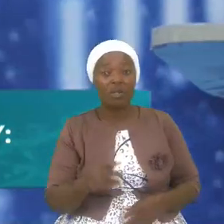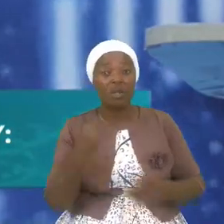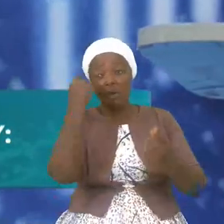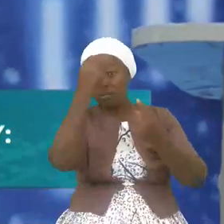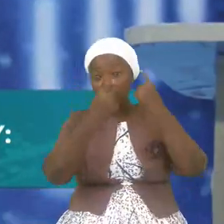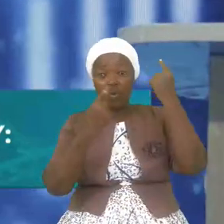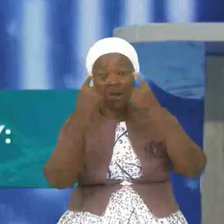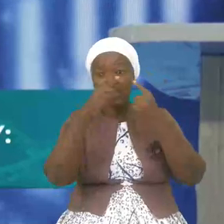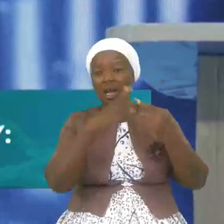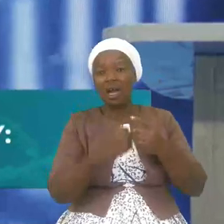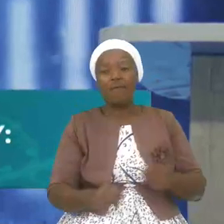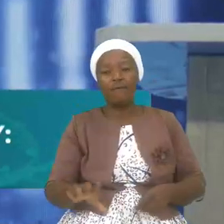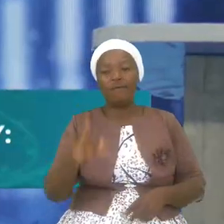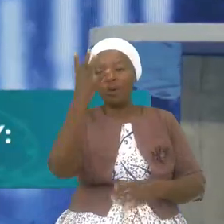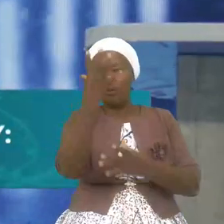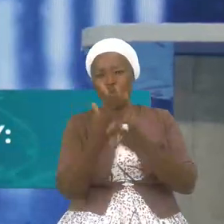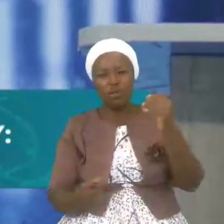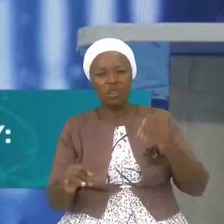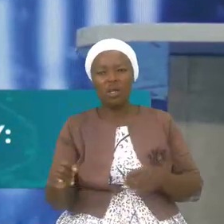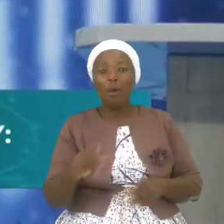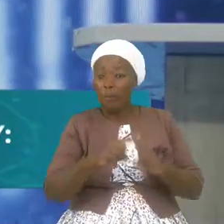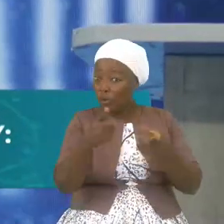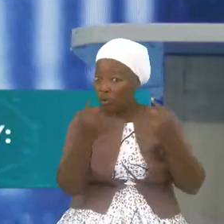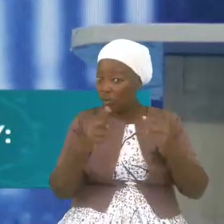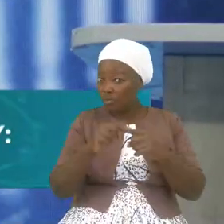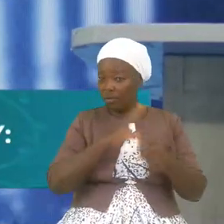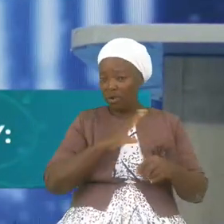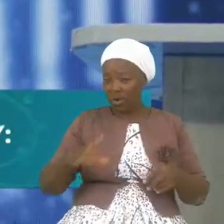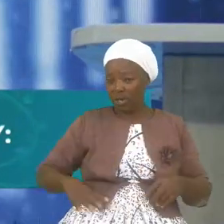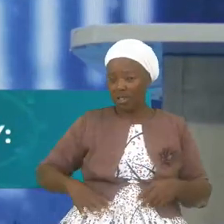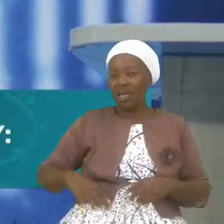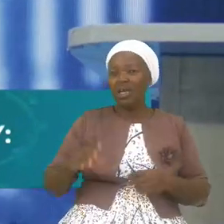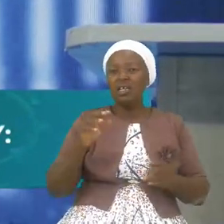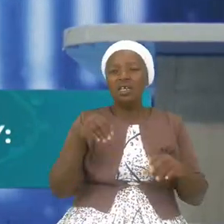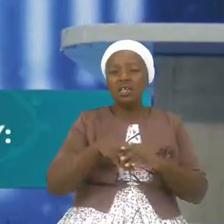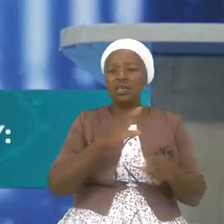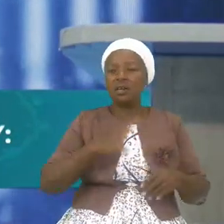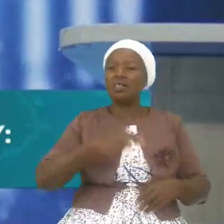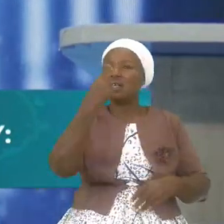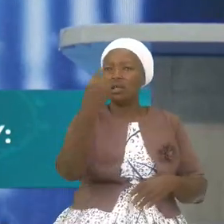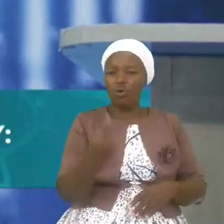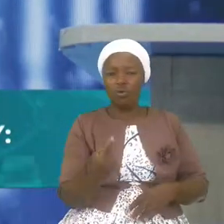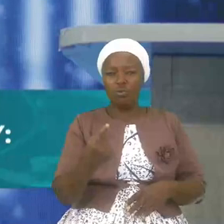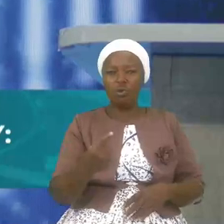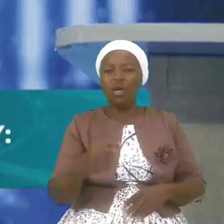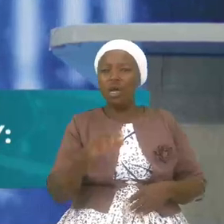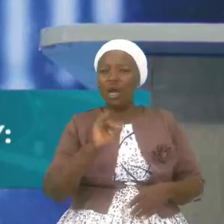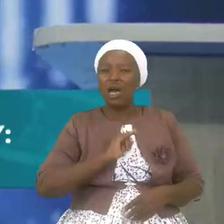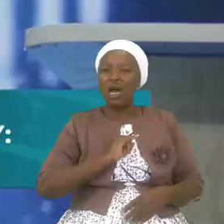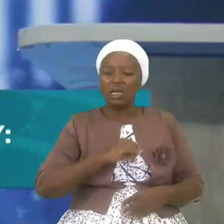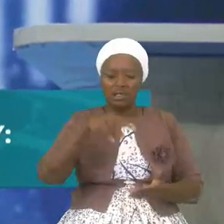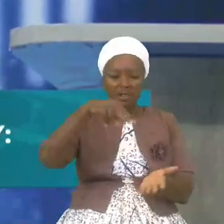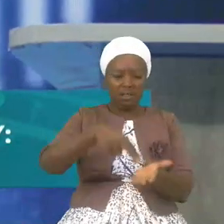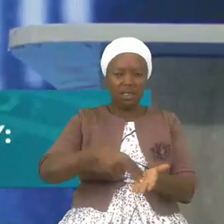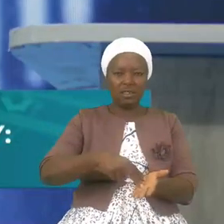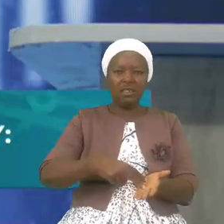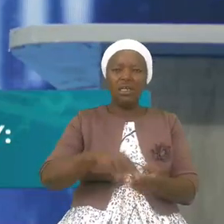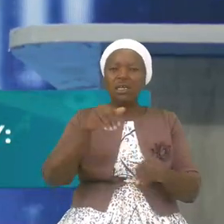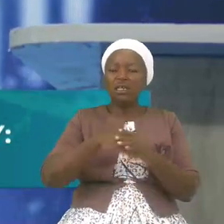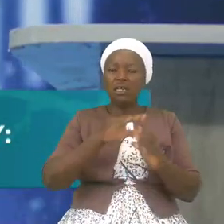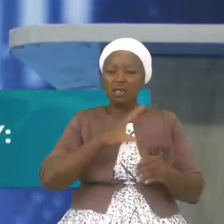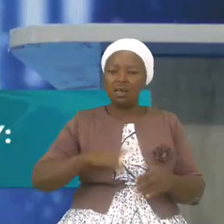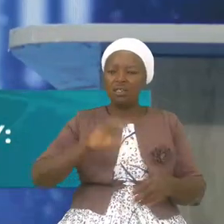trouvé léger. Mais si tu viens à Christ, en Christ seul, je tiens, en Christ